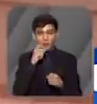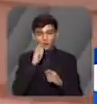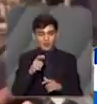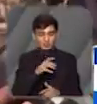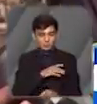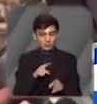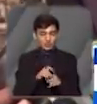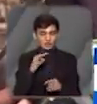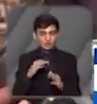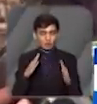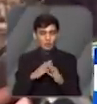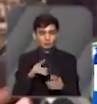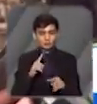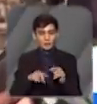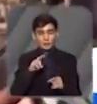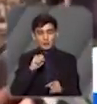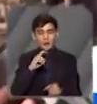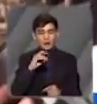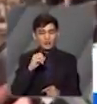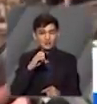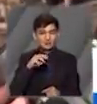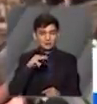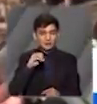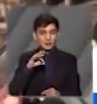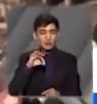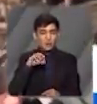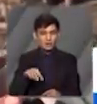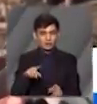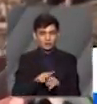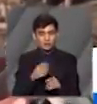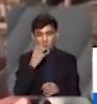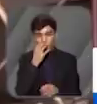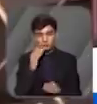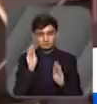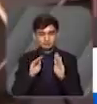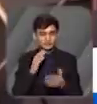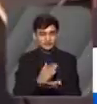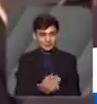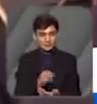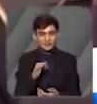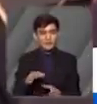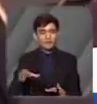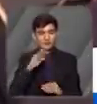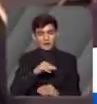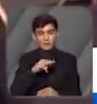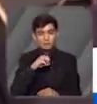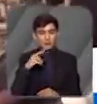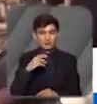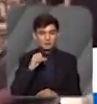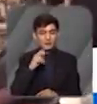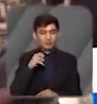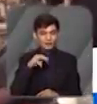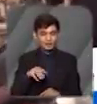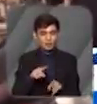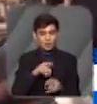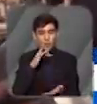жақсы. Сыртын полистирол деген материалман, утепленесі бар материалман қаптап жатырмыз. Барлық меценаттар